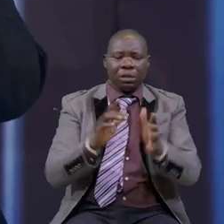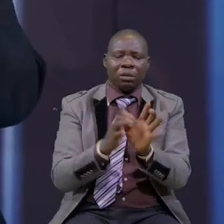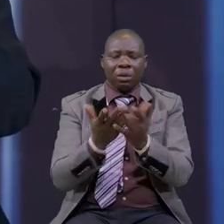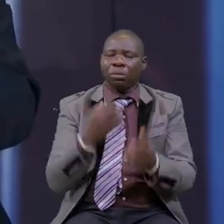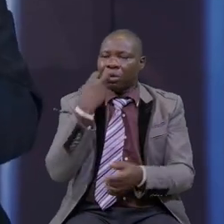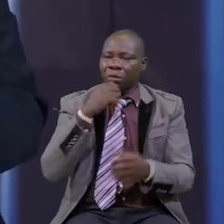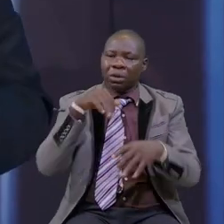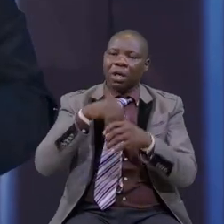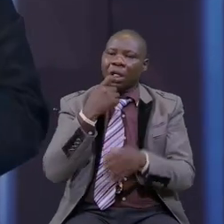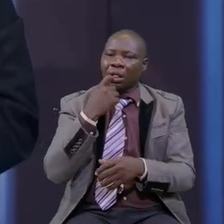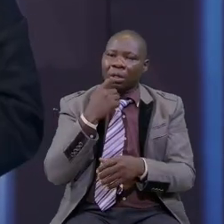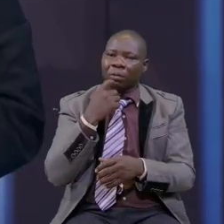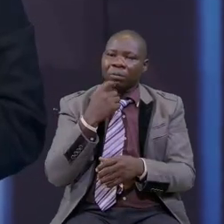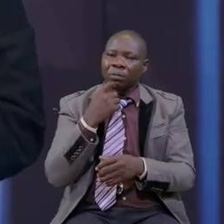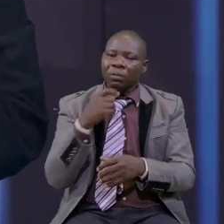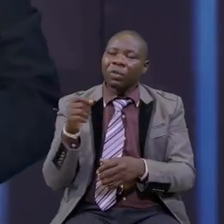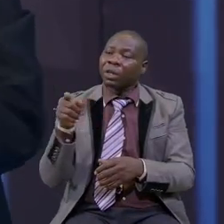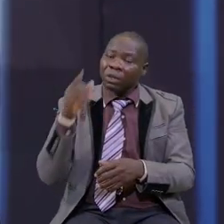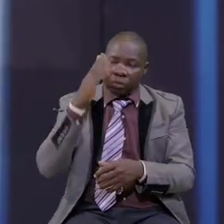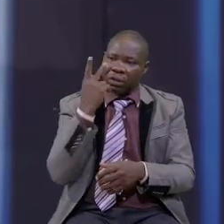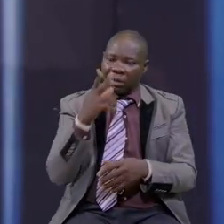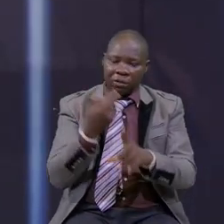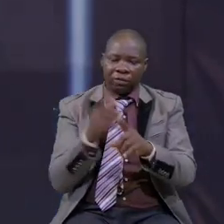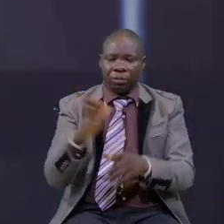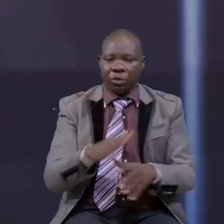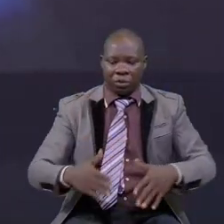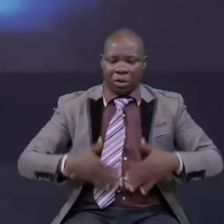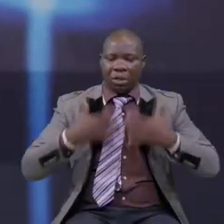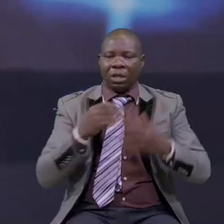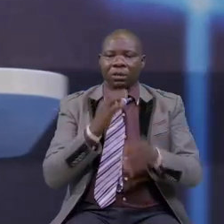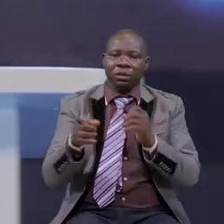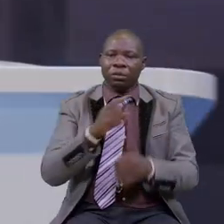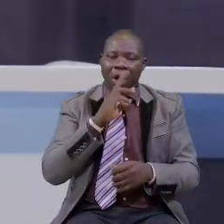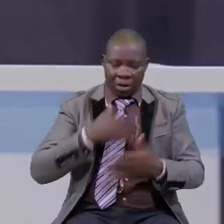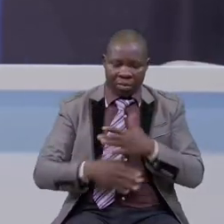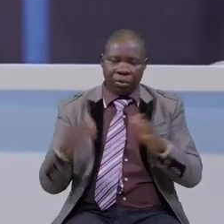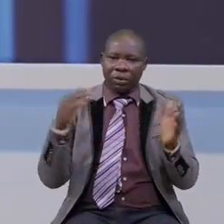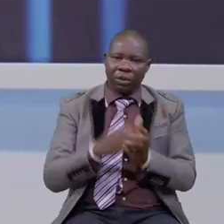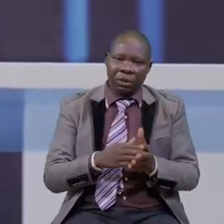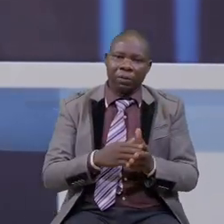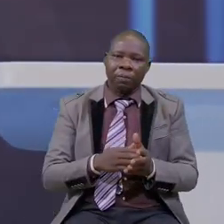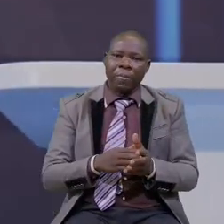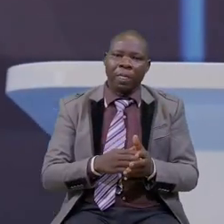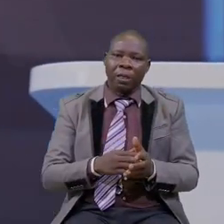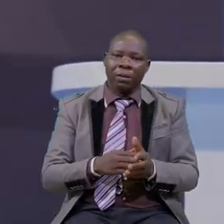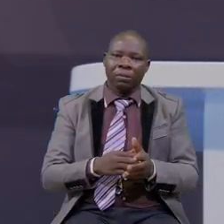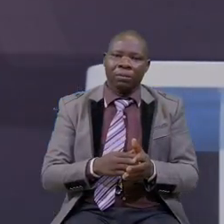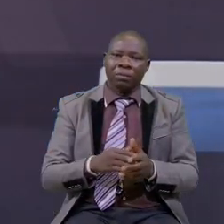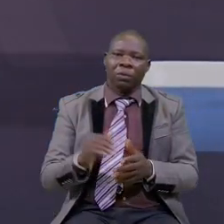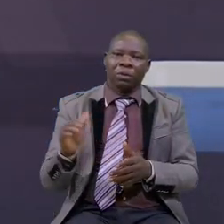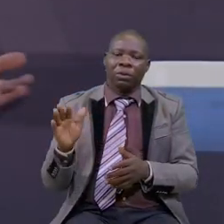langue. Il verra dans votre vie. Et si vous êtes né de nouveau, votre employeur